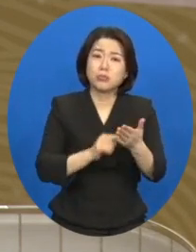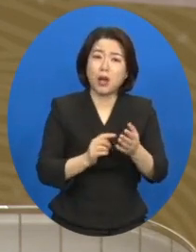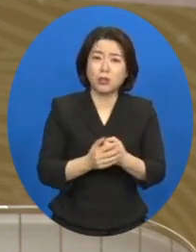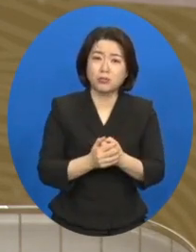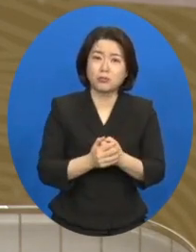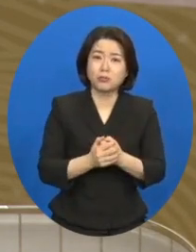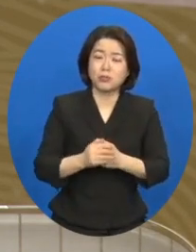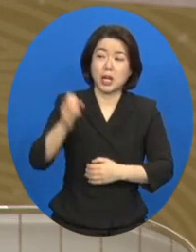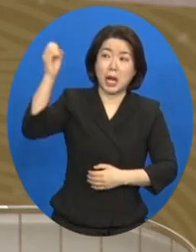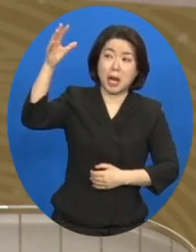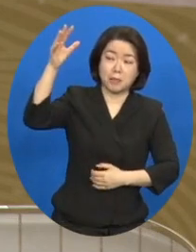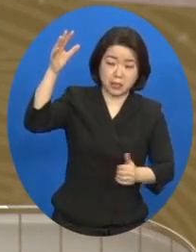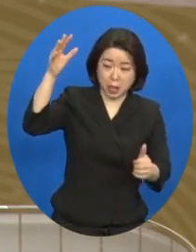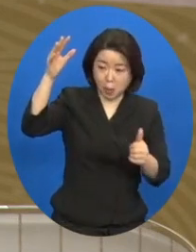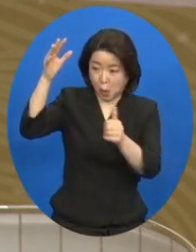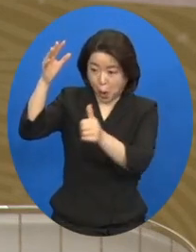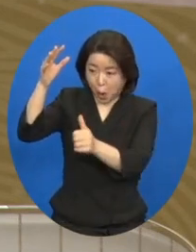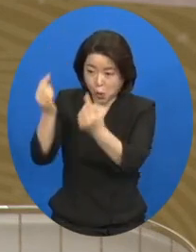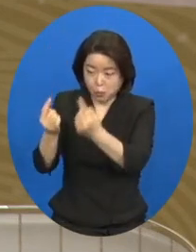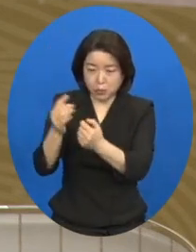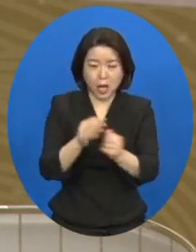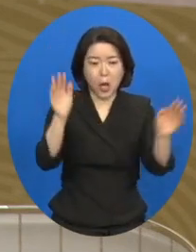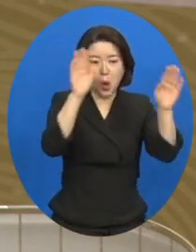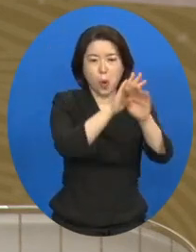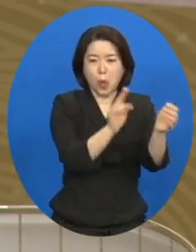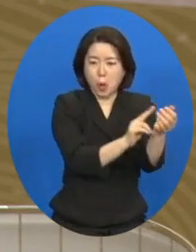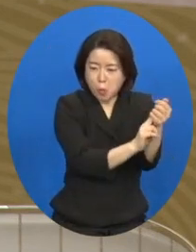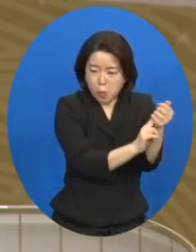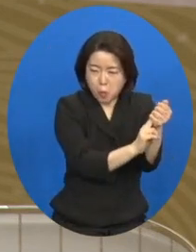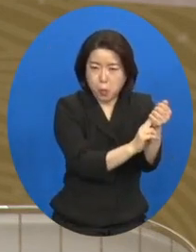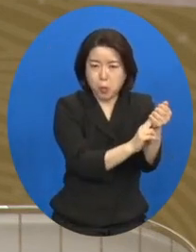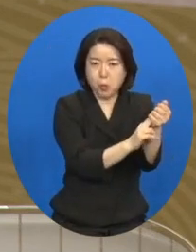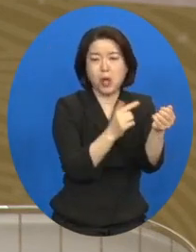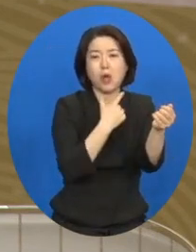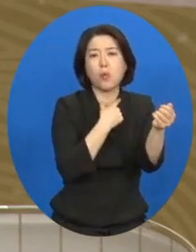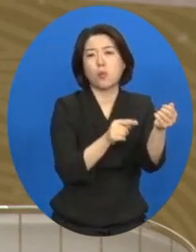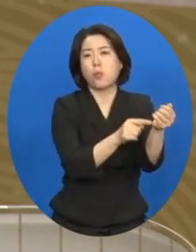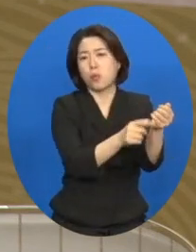빛 가운데 나가기보다 어둠 속에 숨기를 더 원하는 거죠.